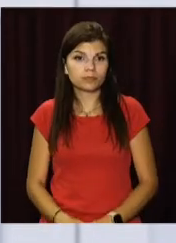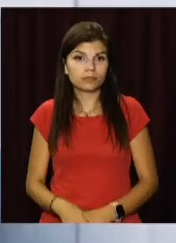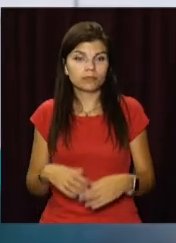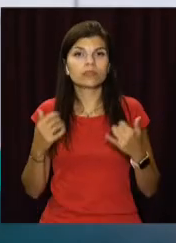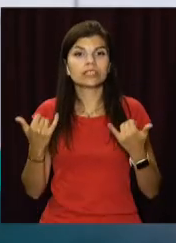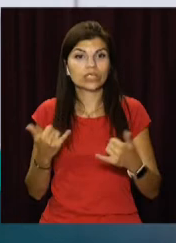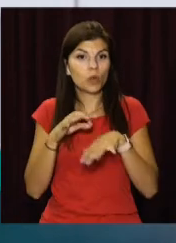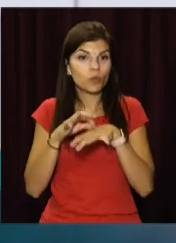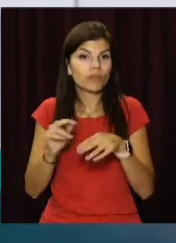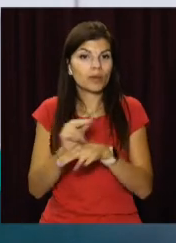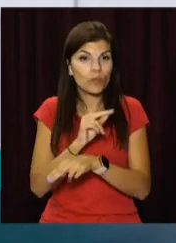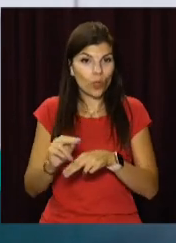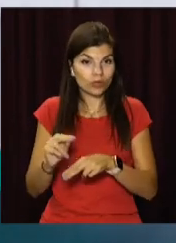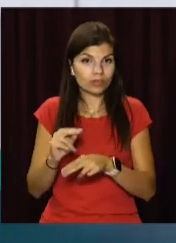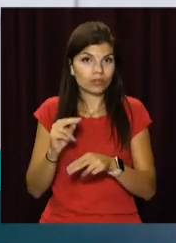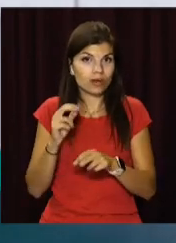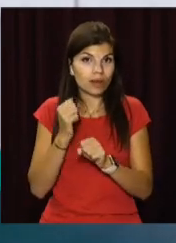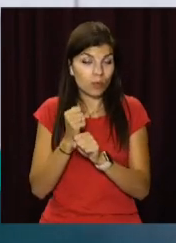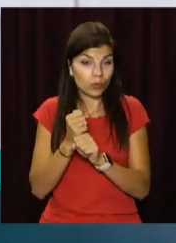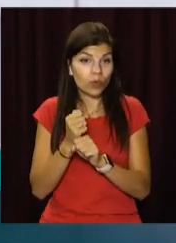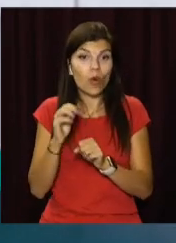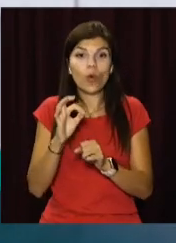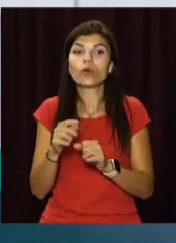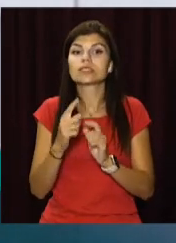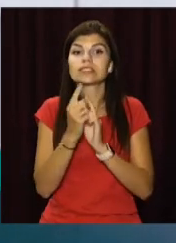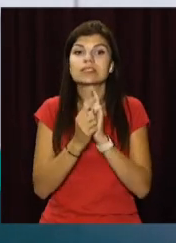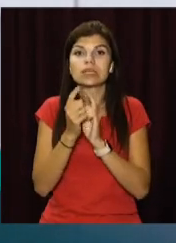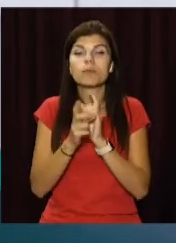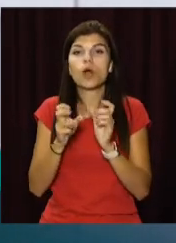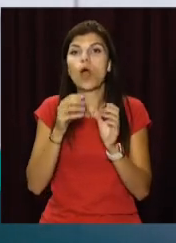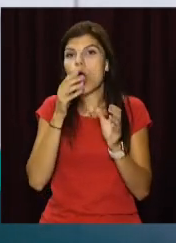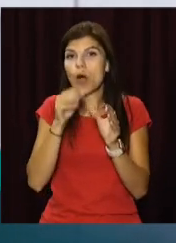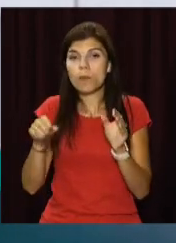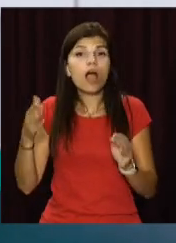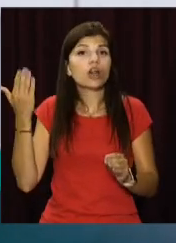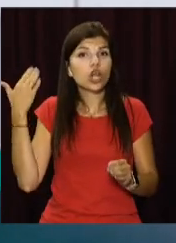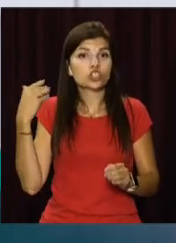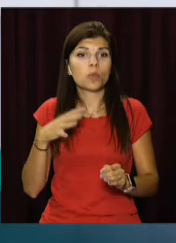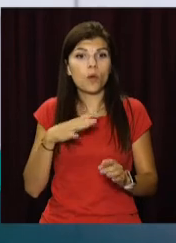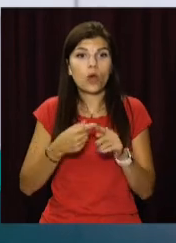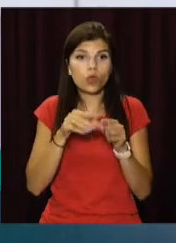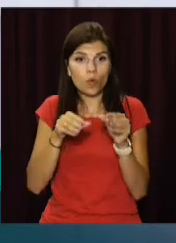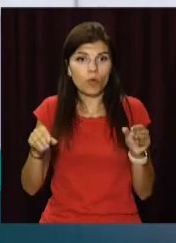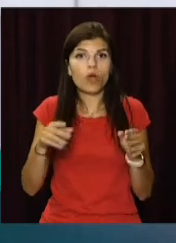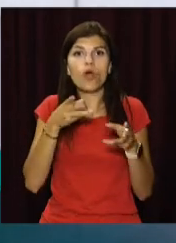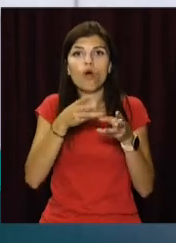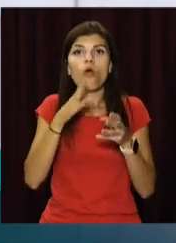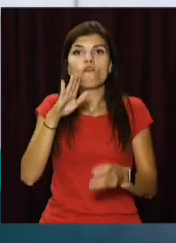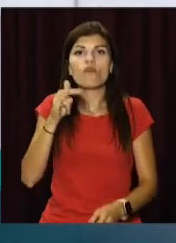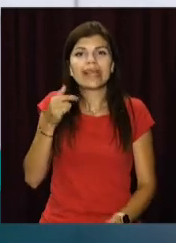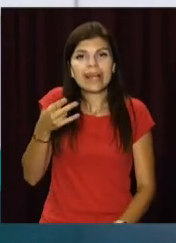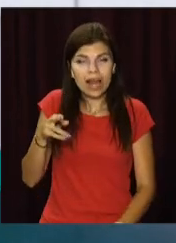Зараз проводяться ремонтні роботи щодо заміни системи опалення. Раніше це було опалення вугіллям та